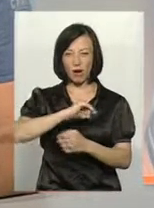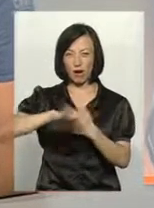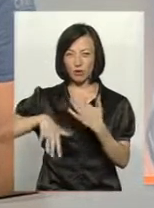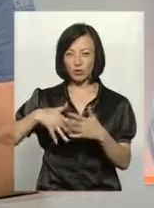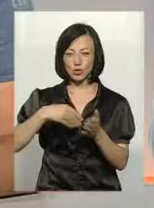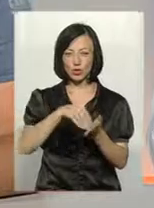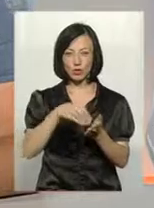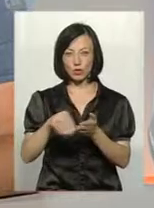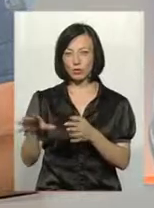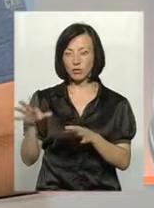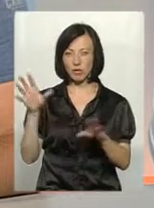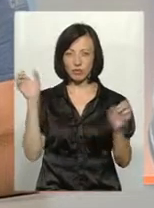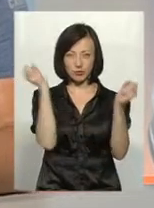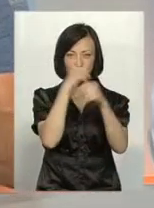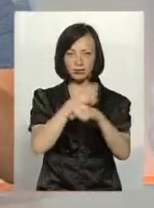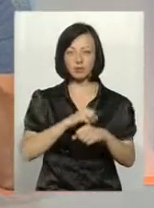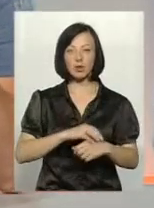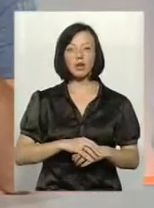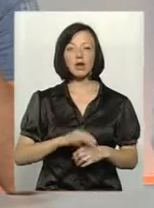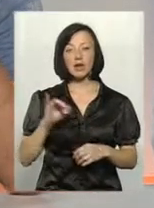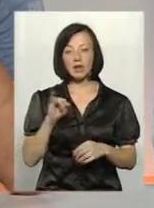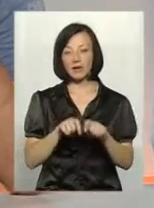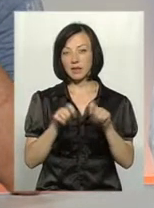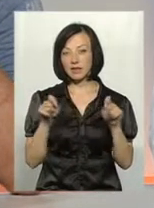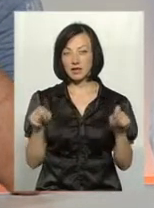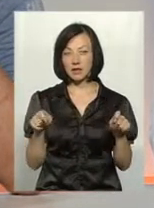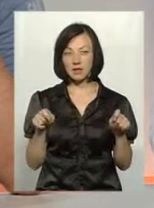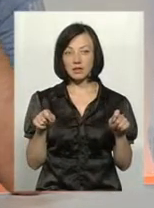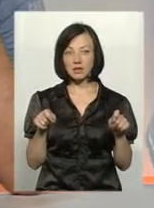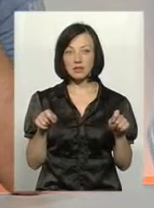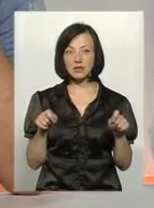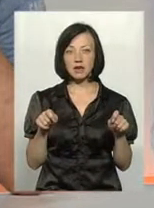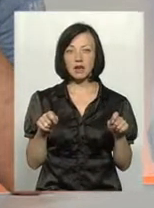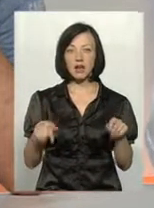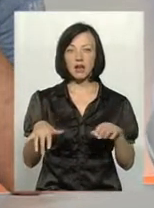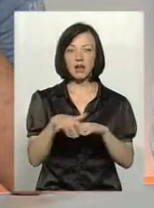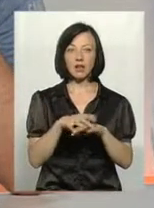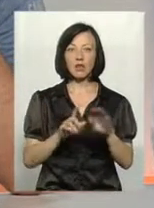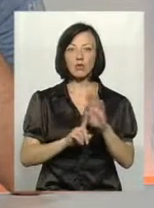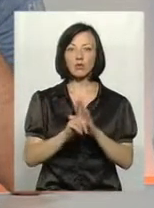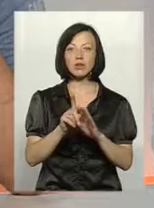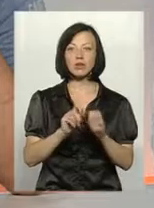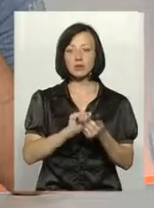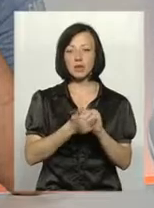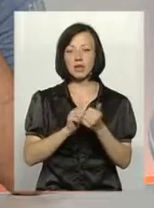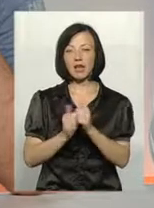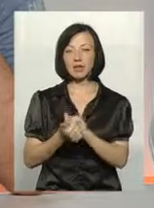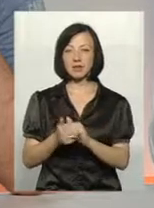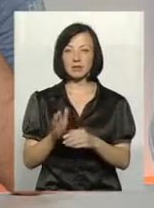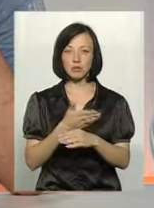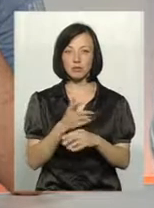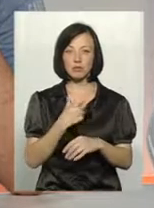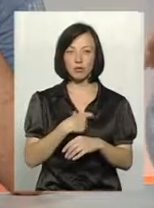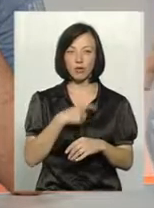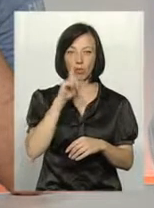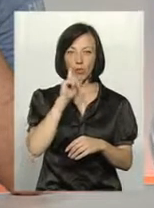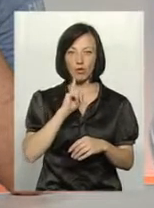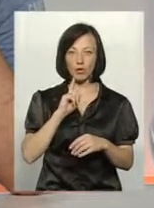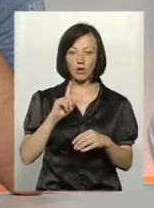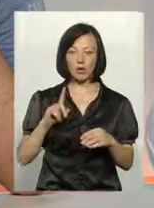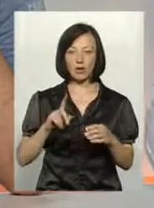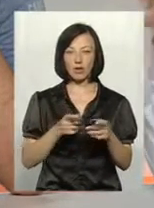його скуплять хаотично, то відкриється ринок мін. Зато люди почнуть мінятися між собою, щоб бути комфортно по